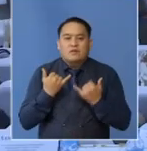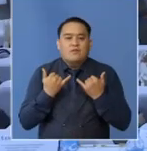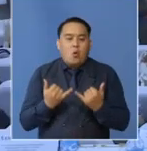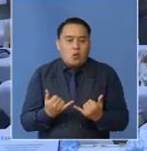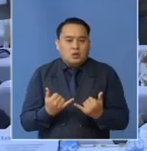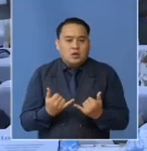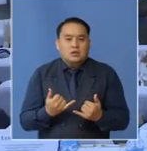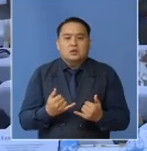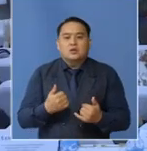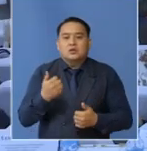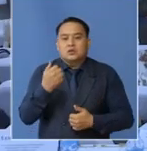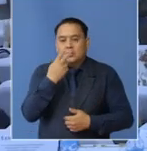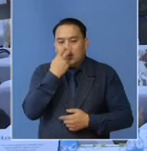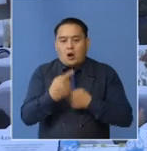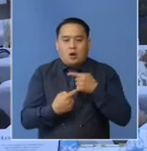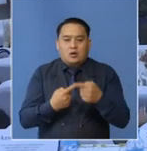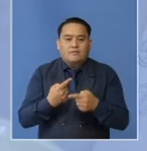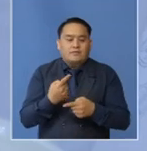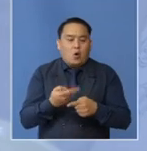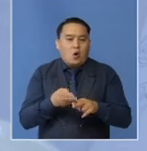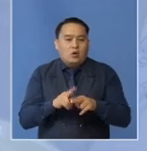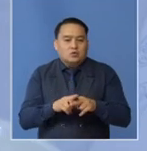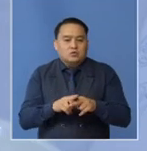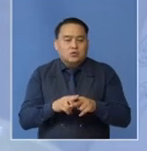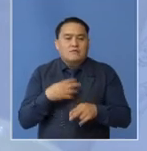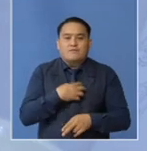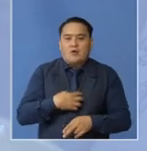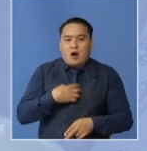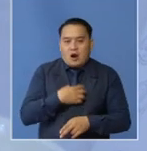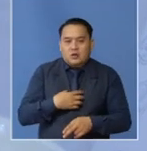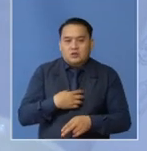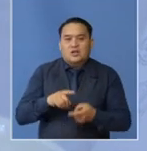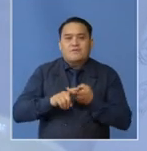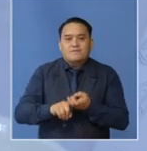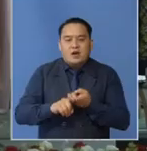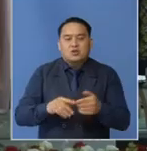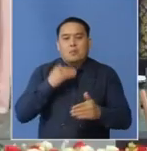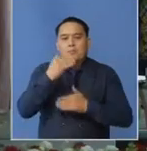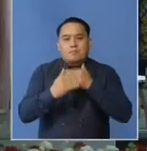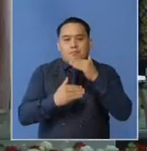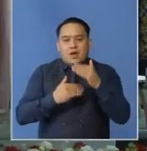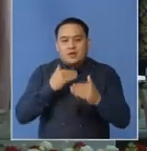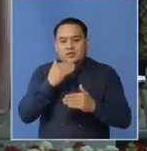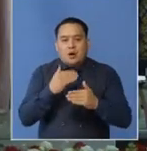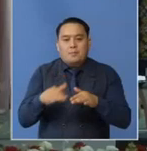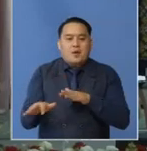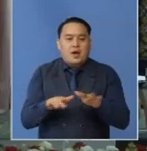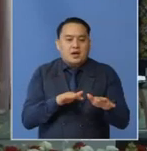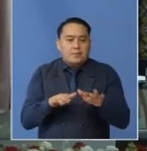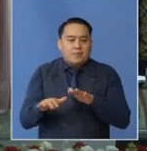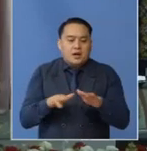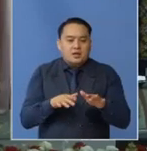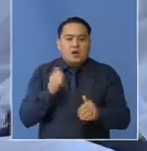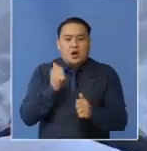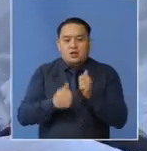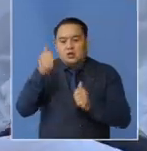настоящее время эта традиция стала отходить на второй план и терять свою важность. В этой связи в перспективе проведение мероприятий такого рода сделать